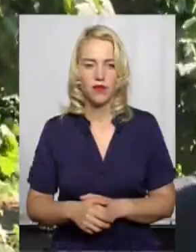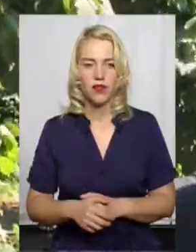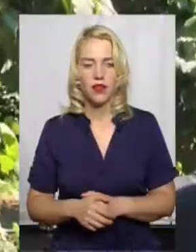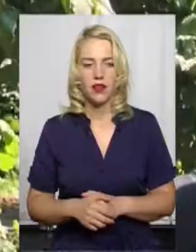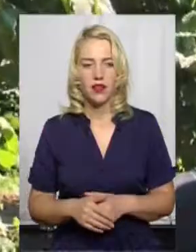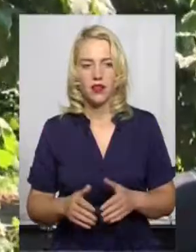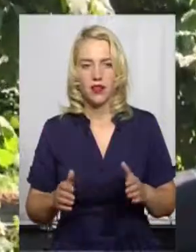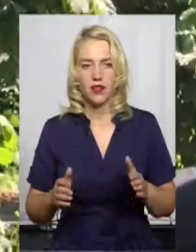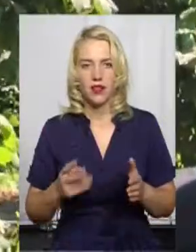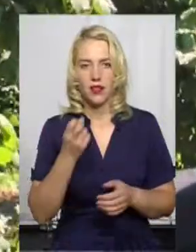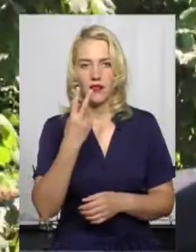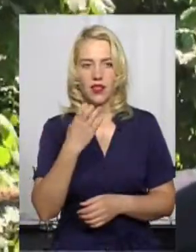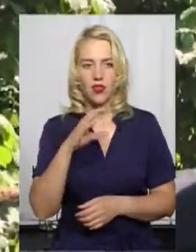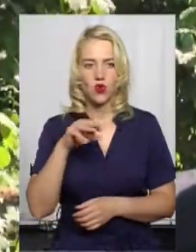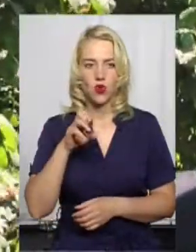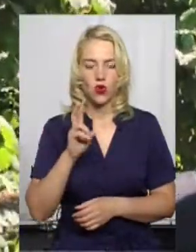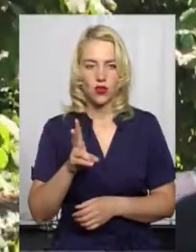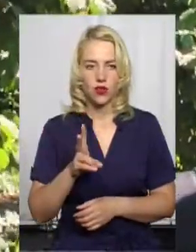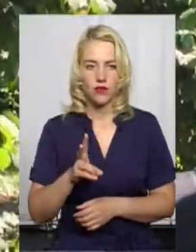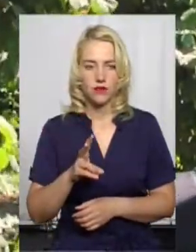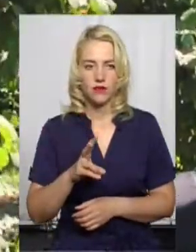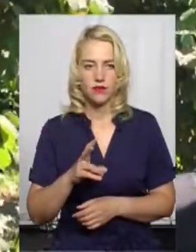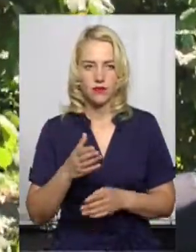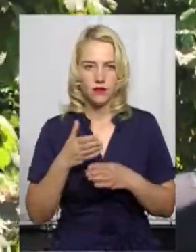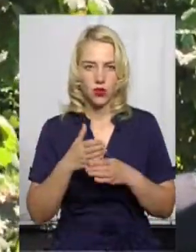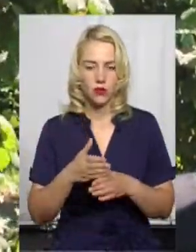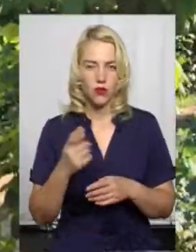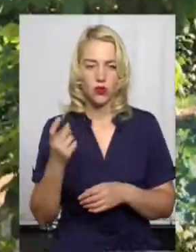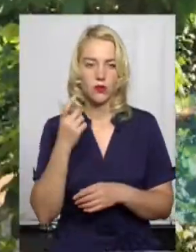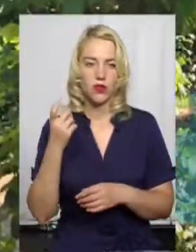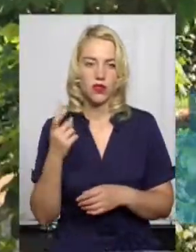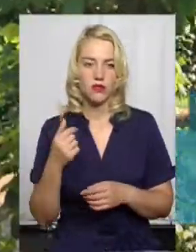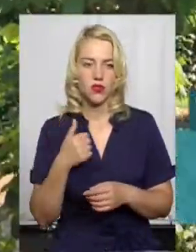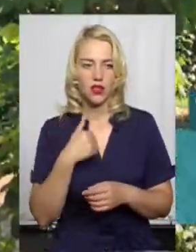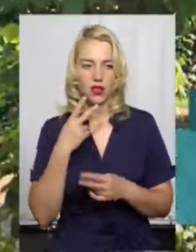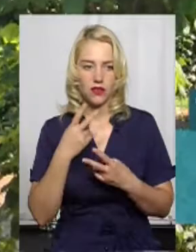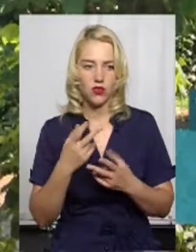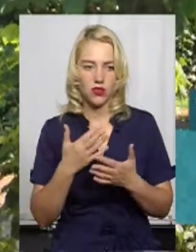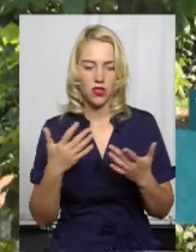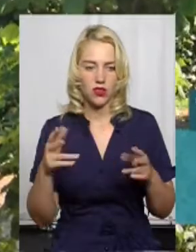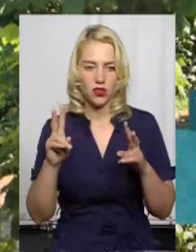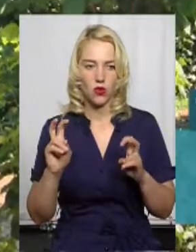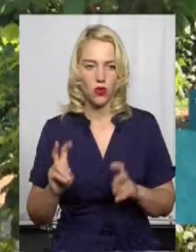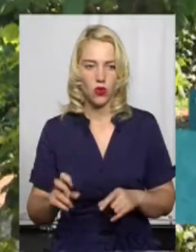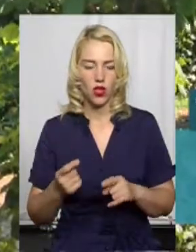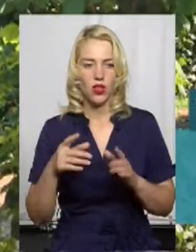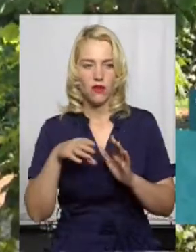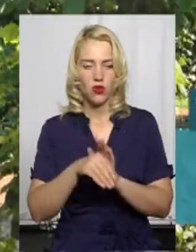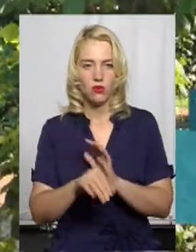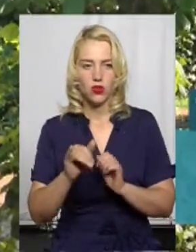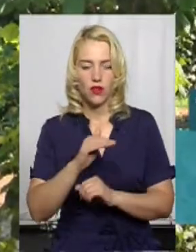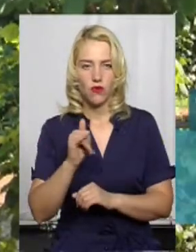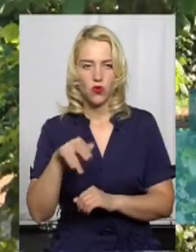Ділянка 12 соток, підсобне таке господарство. Я дивлюся різні культури, в тому числі і